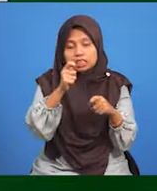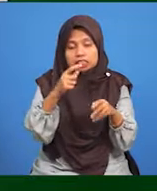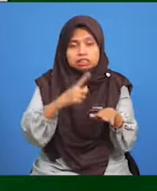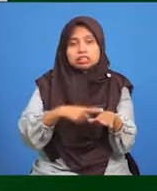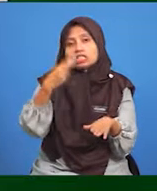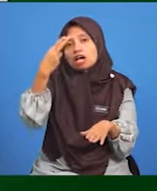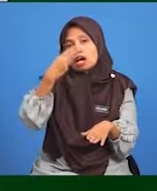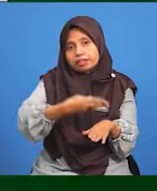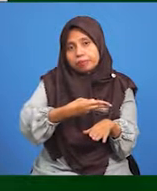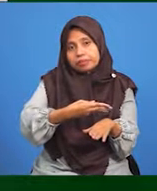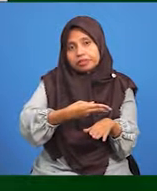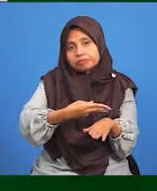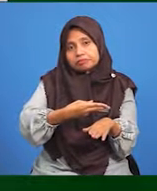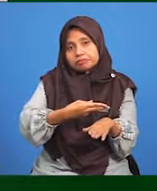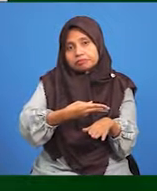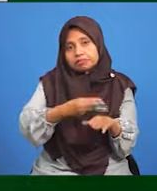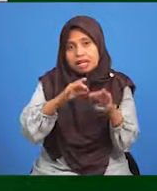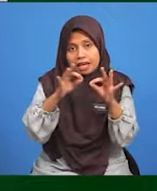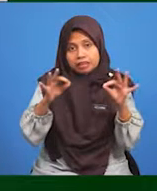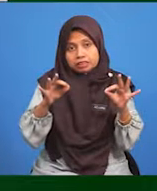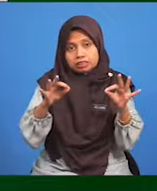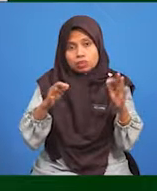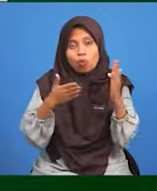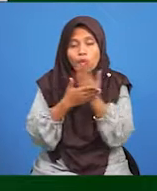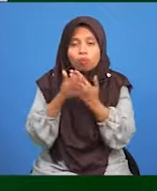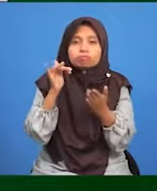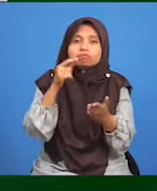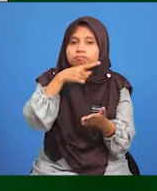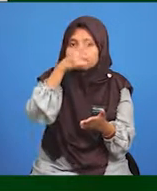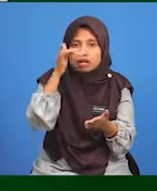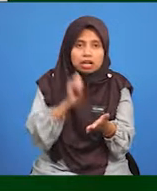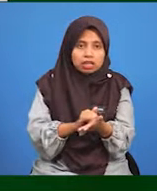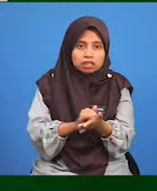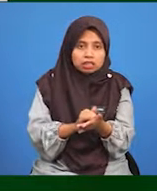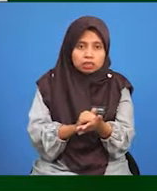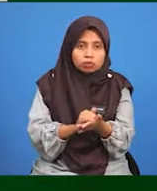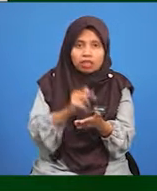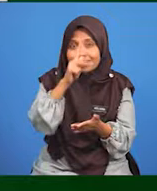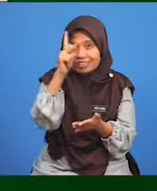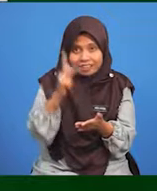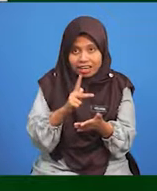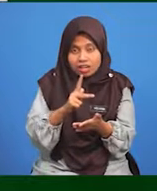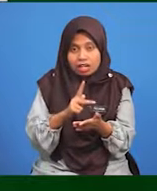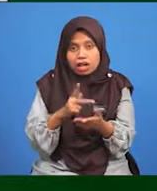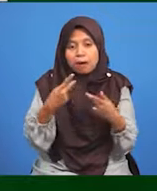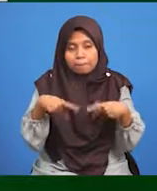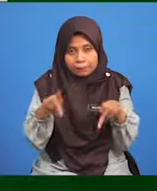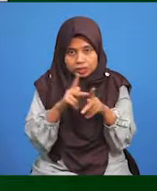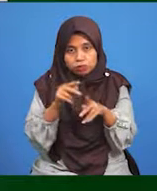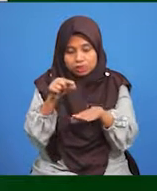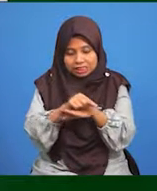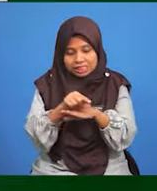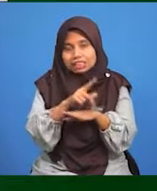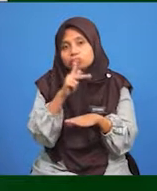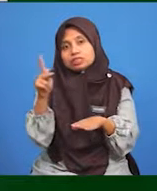hadapan ayat Oleh sebab itu pasti kekah perlu digunakan